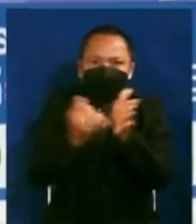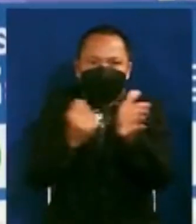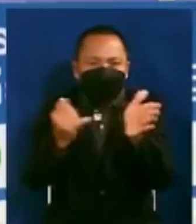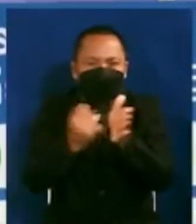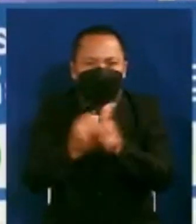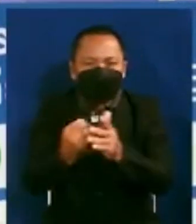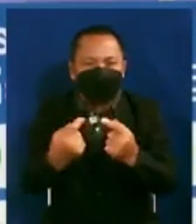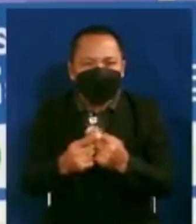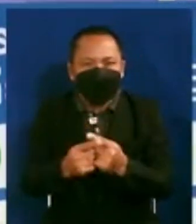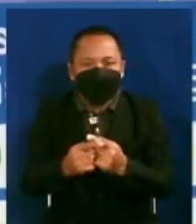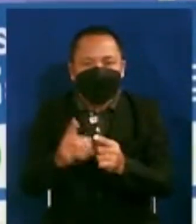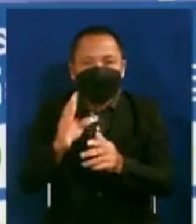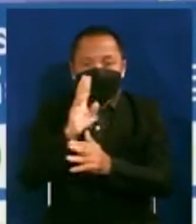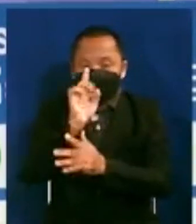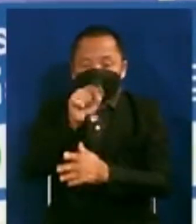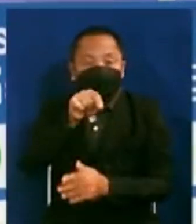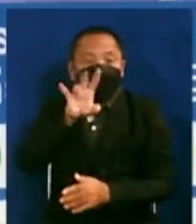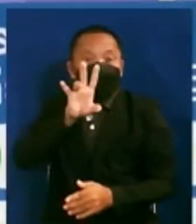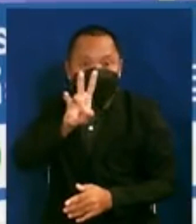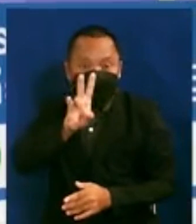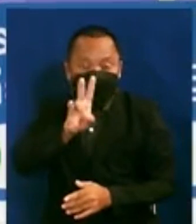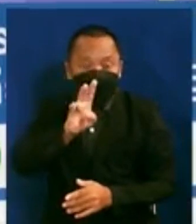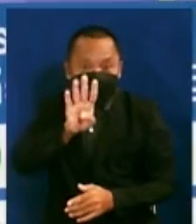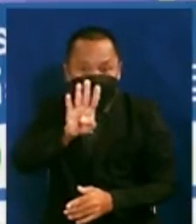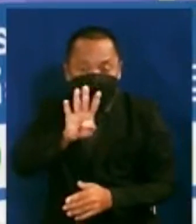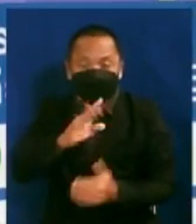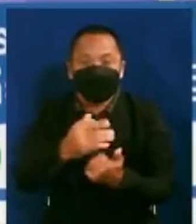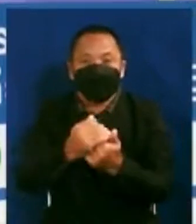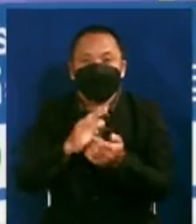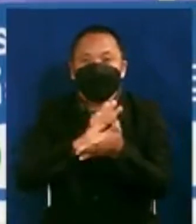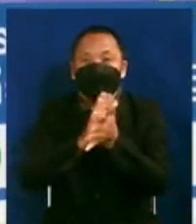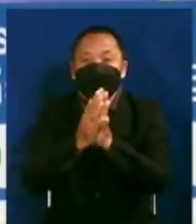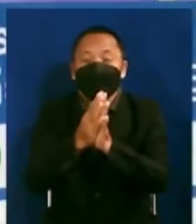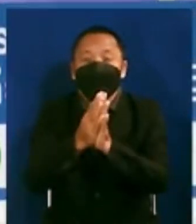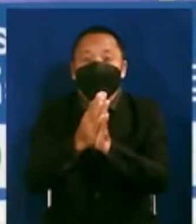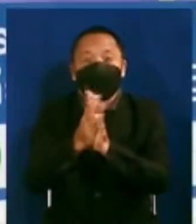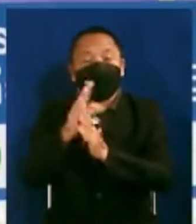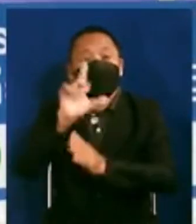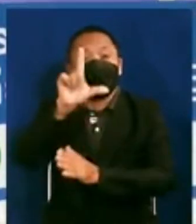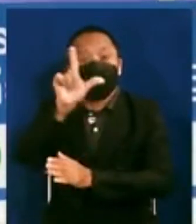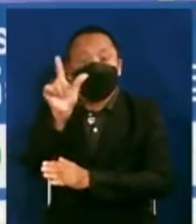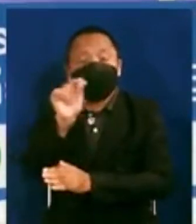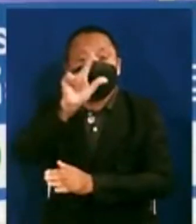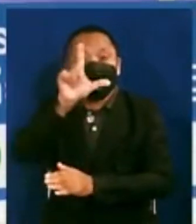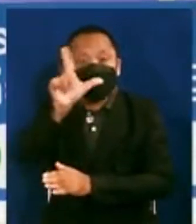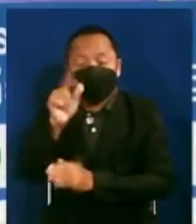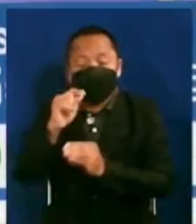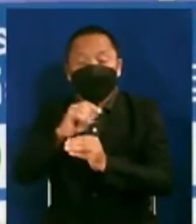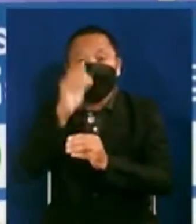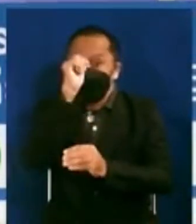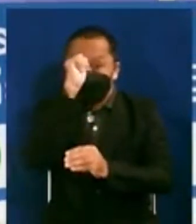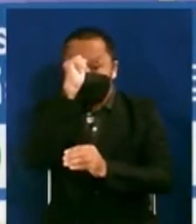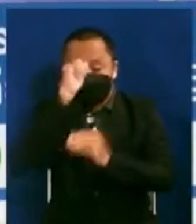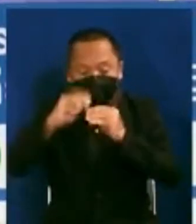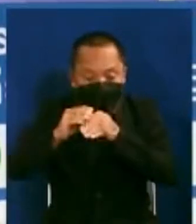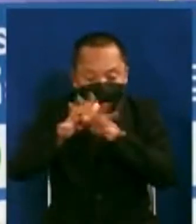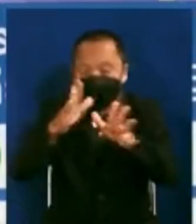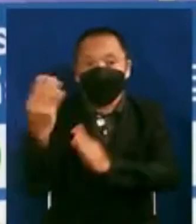อีกประมาณ 1.4 เท่าสายพันธุ์เดลต้าจึงแพร่กระจายกลบส